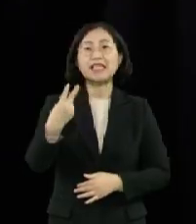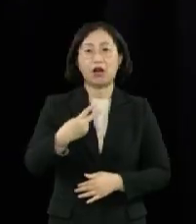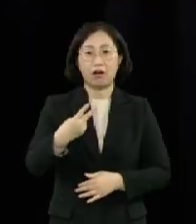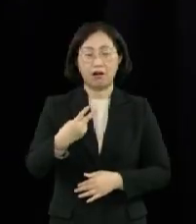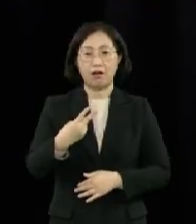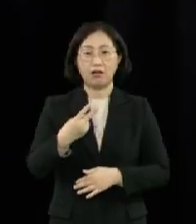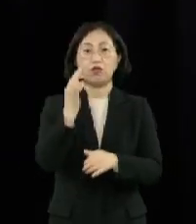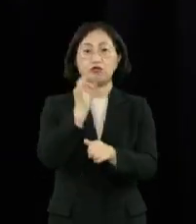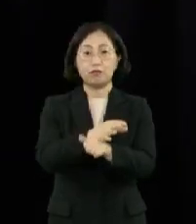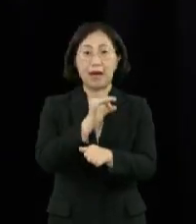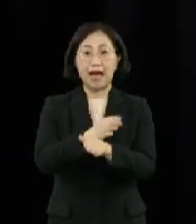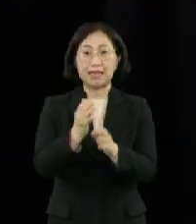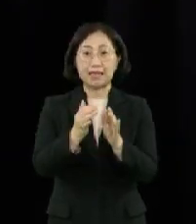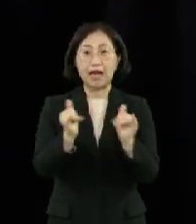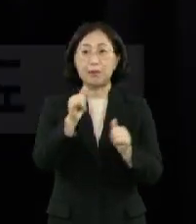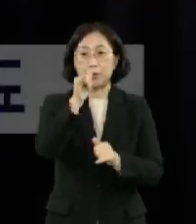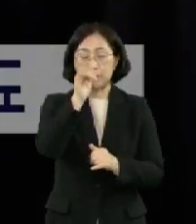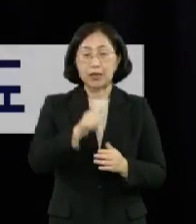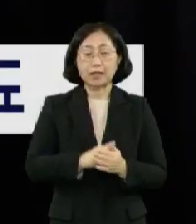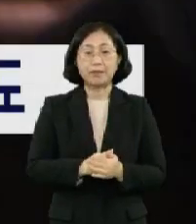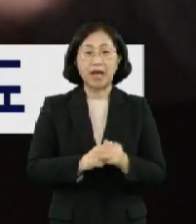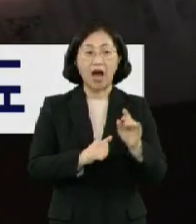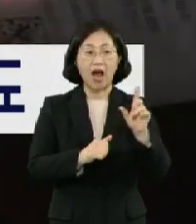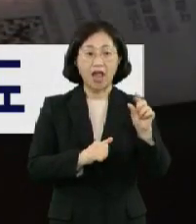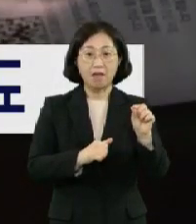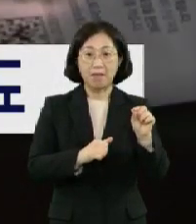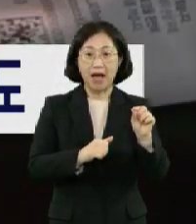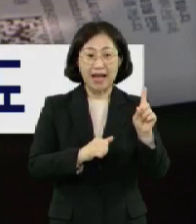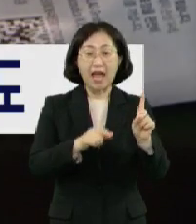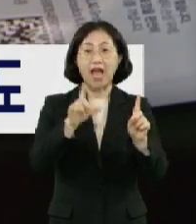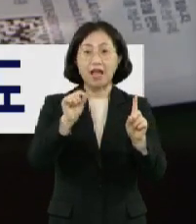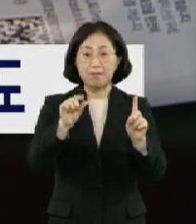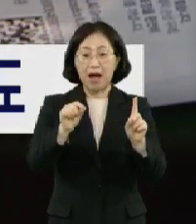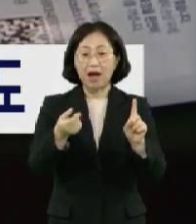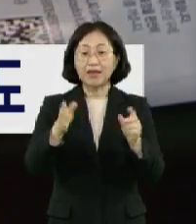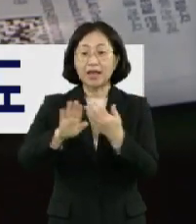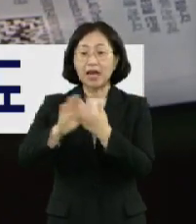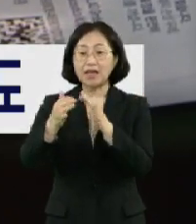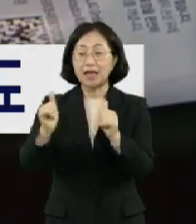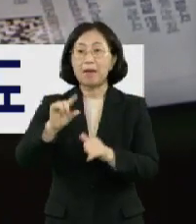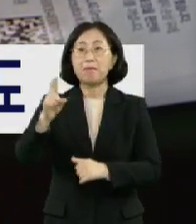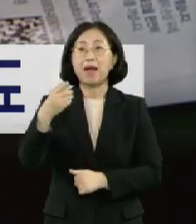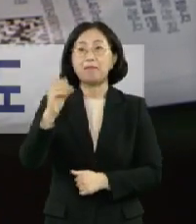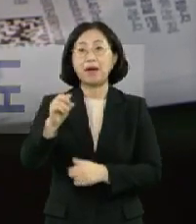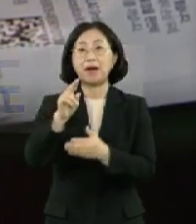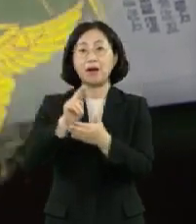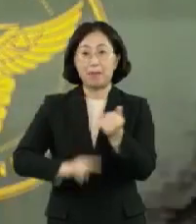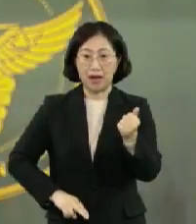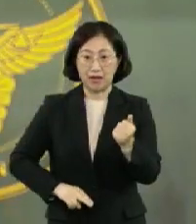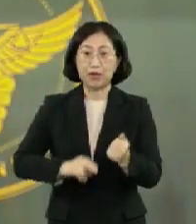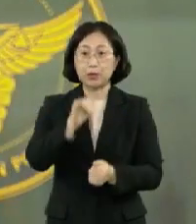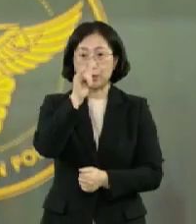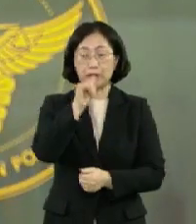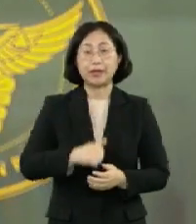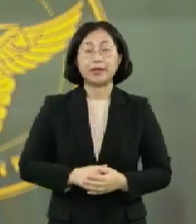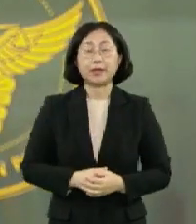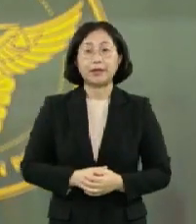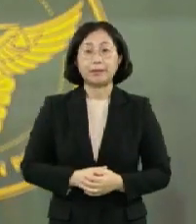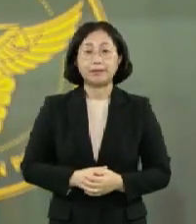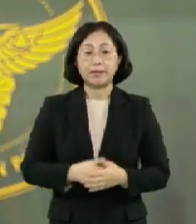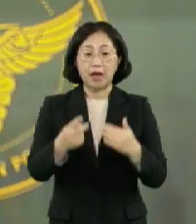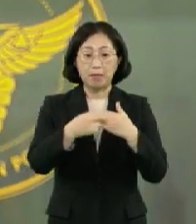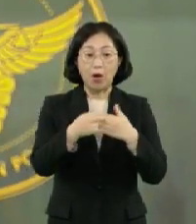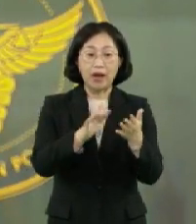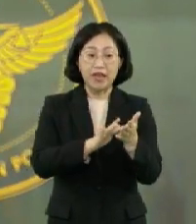있었습니다. 일부는 한 장에 1만 원 내외인 펜타닐을 다른 사람에게 100만 원에 팔기도 했습니다. 이들은